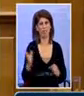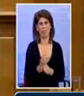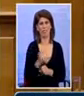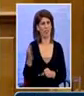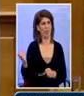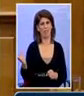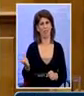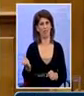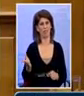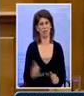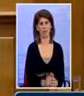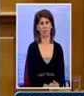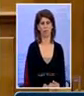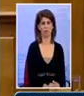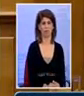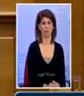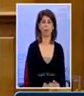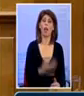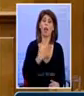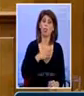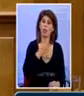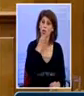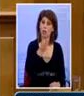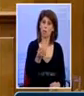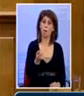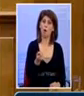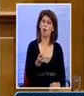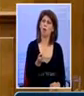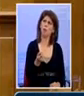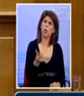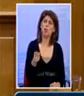Θέλω όμως να μιλήσω λίγο για την ταμπακέρα.